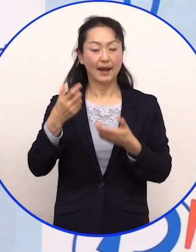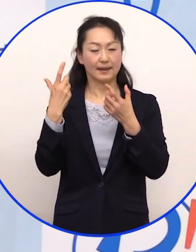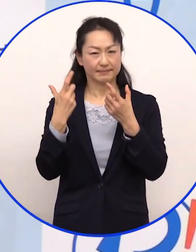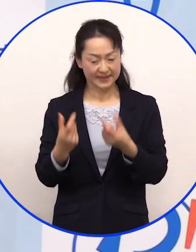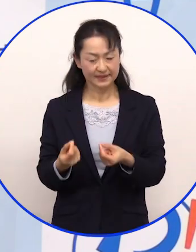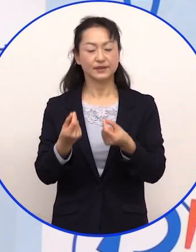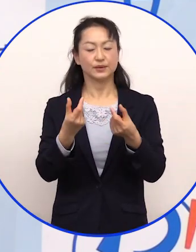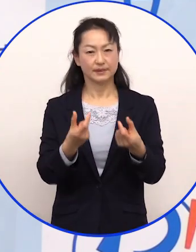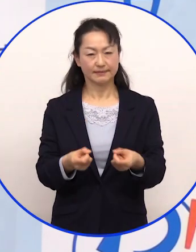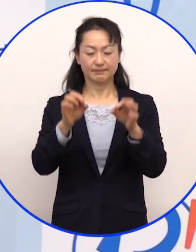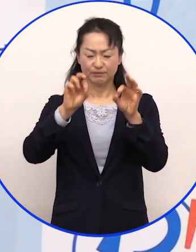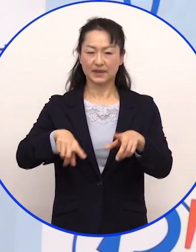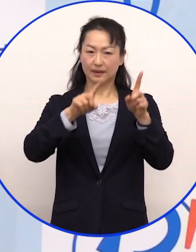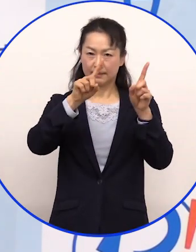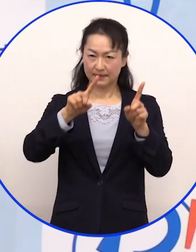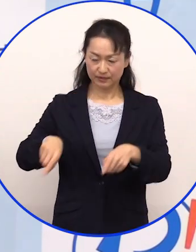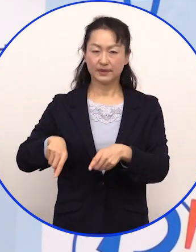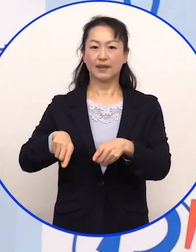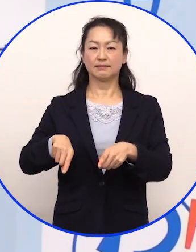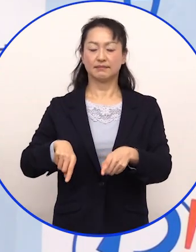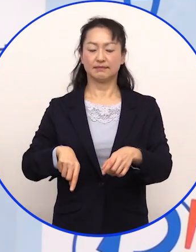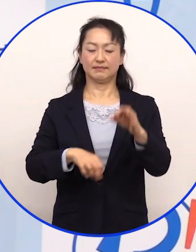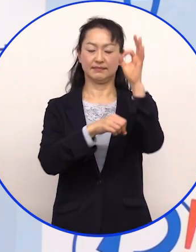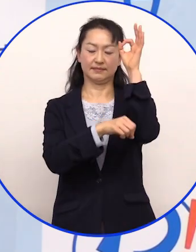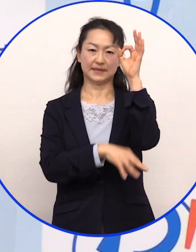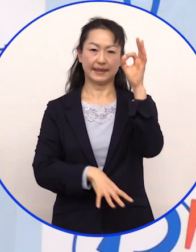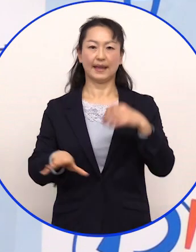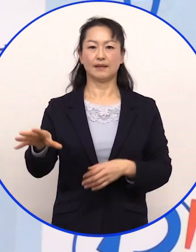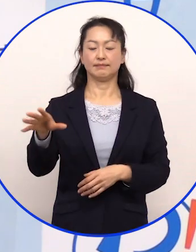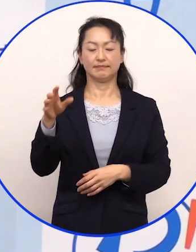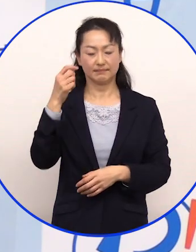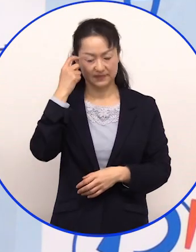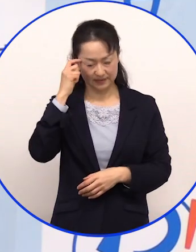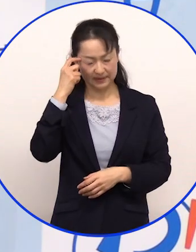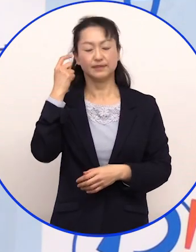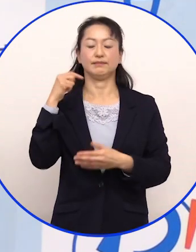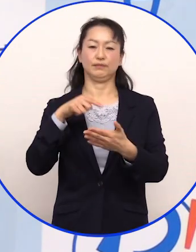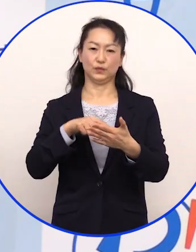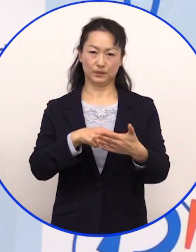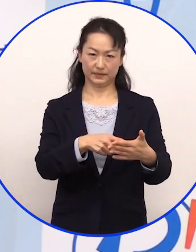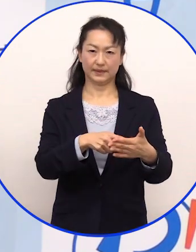無駄を削減し財源の捻出に努めてまいります。